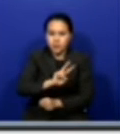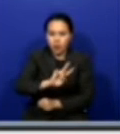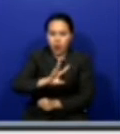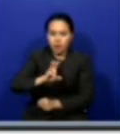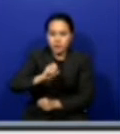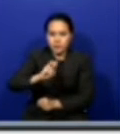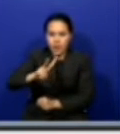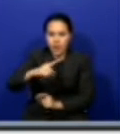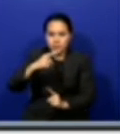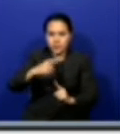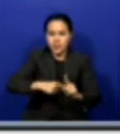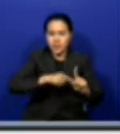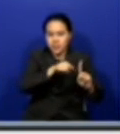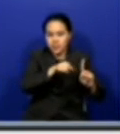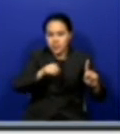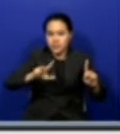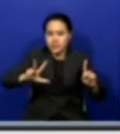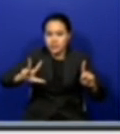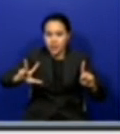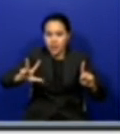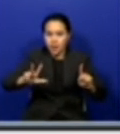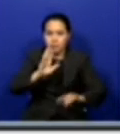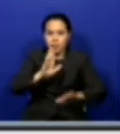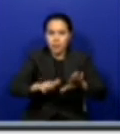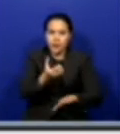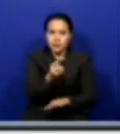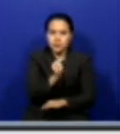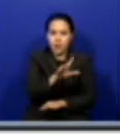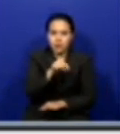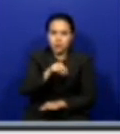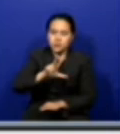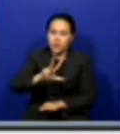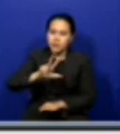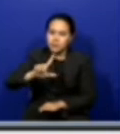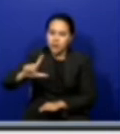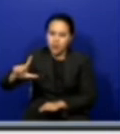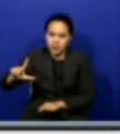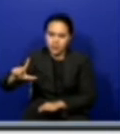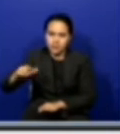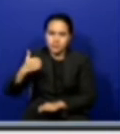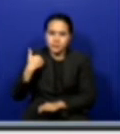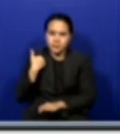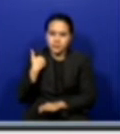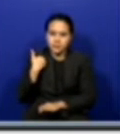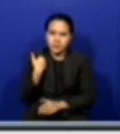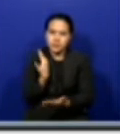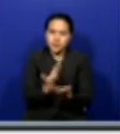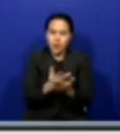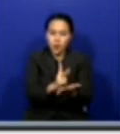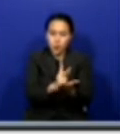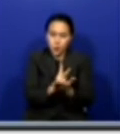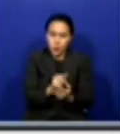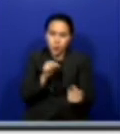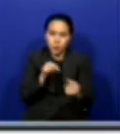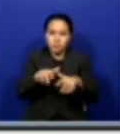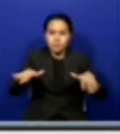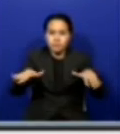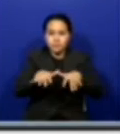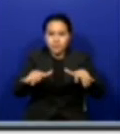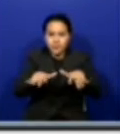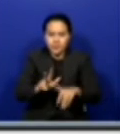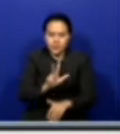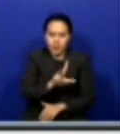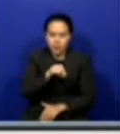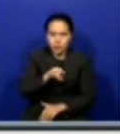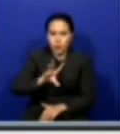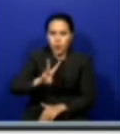2563ประมาณ 15.3 ล้านล้านบาทเป็นสินเชื่อจัดชั้นปกติ 13.6 ล้านล้